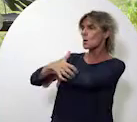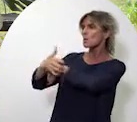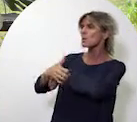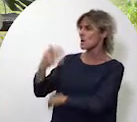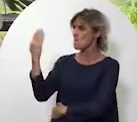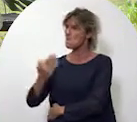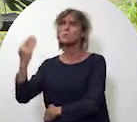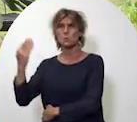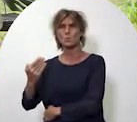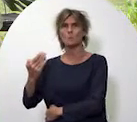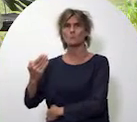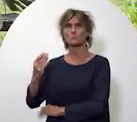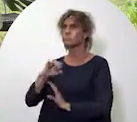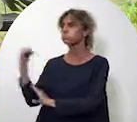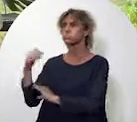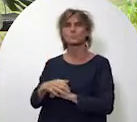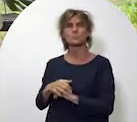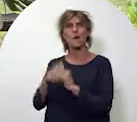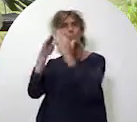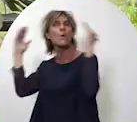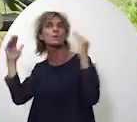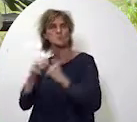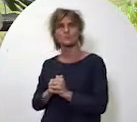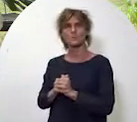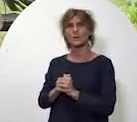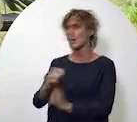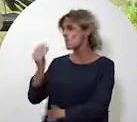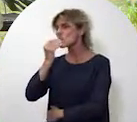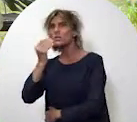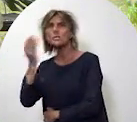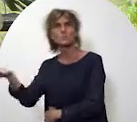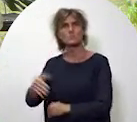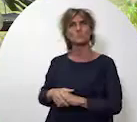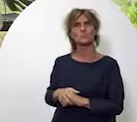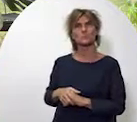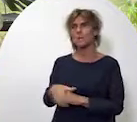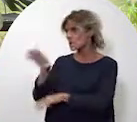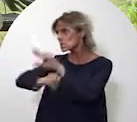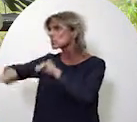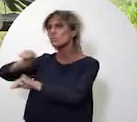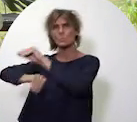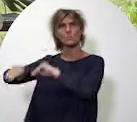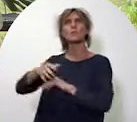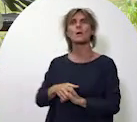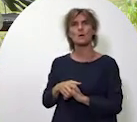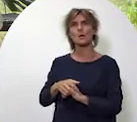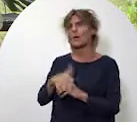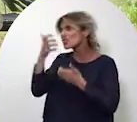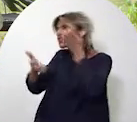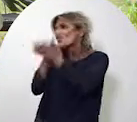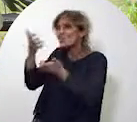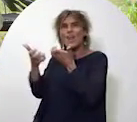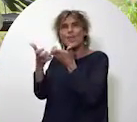jours pour répondre à leurs besoins fondamentaux un toit de quoi se nourrir des soins